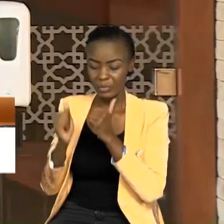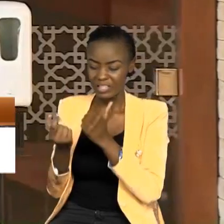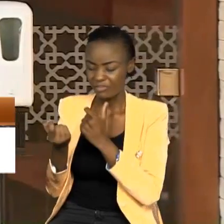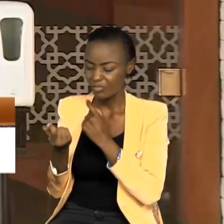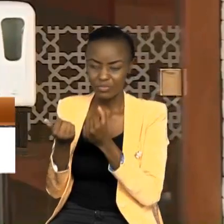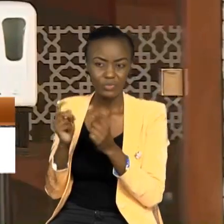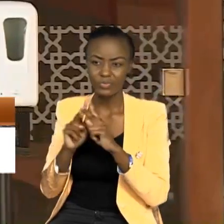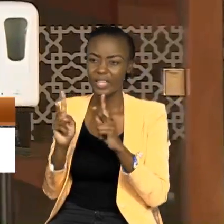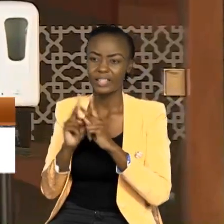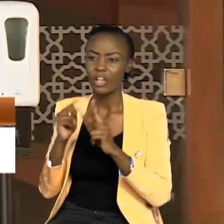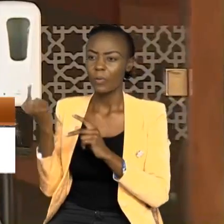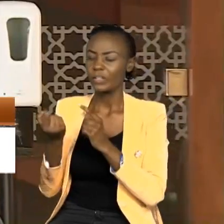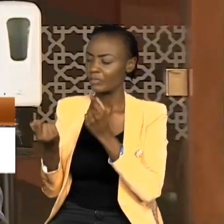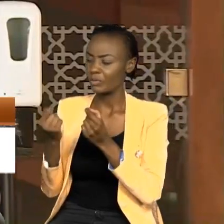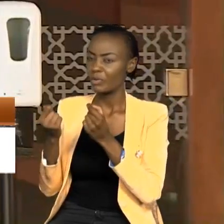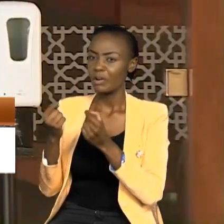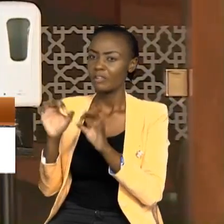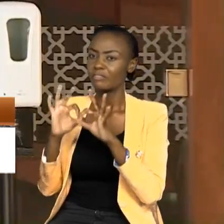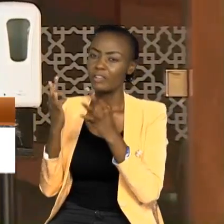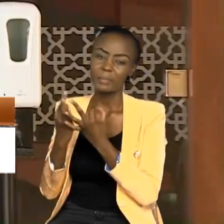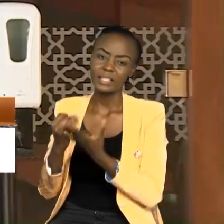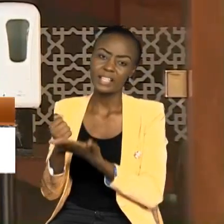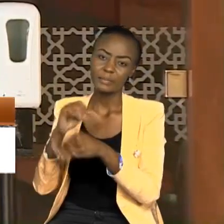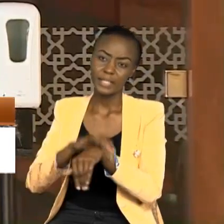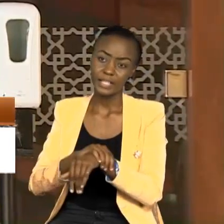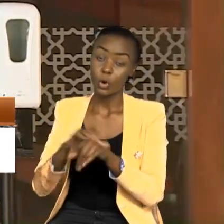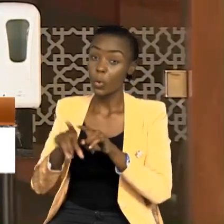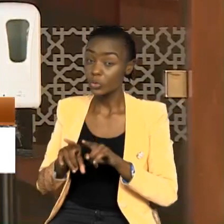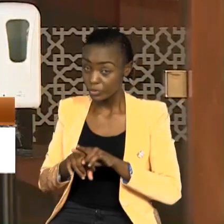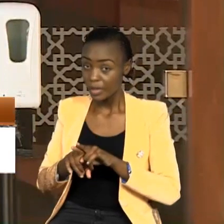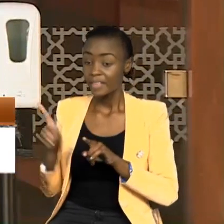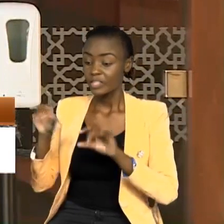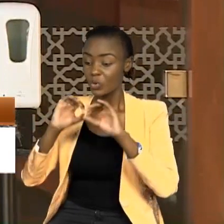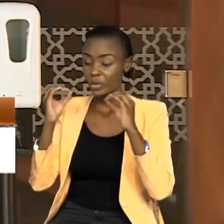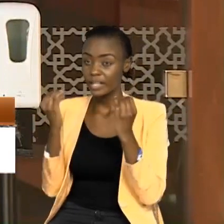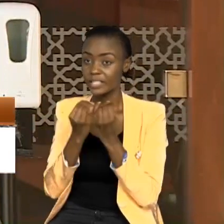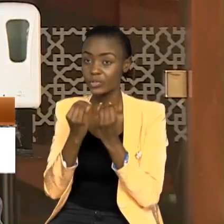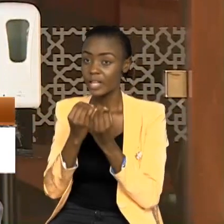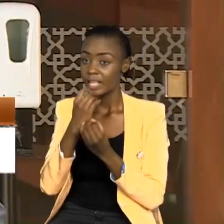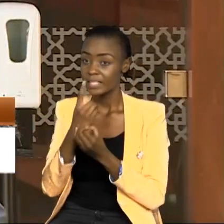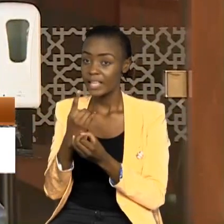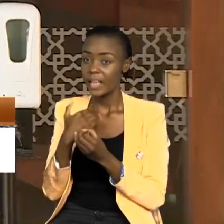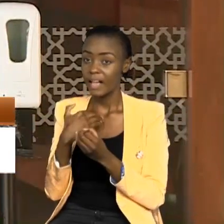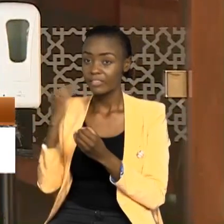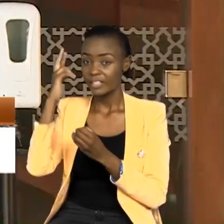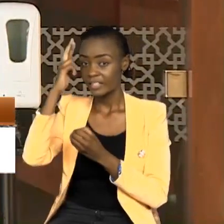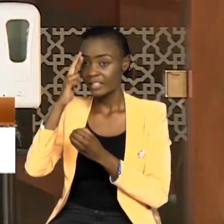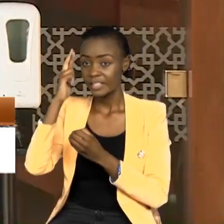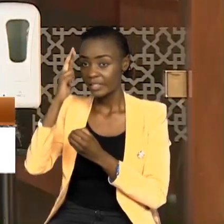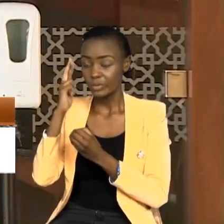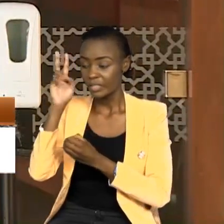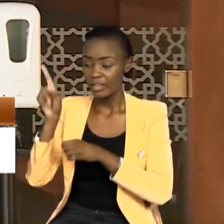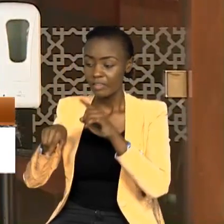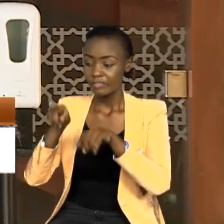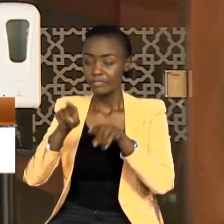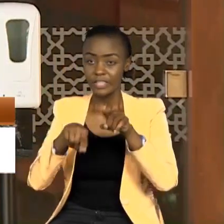mno zilizofaidika. Na vile vile shirika hili liliweza kutaja kwamba ni kuna baadhi ya sababu ambazo ziliweza kupelekea